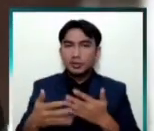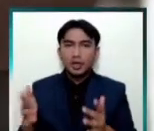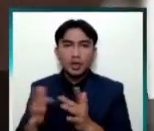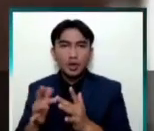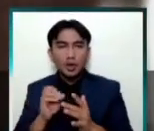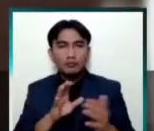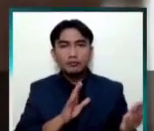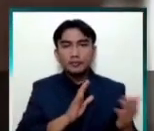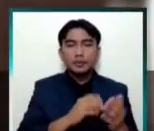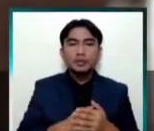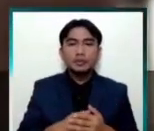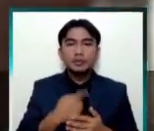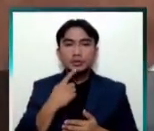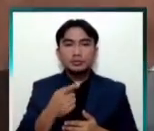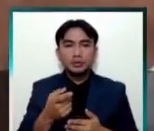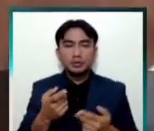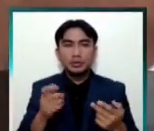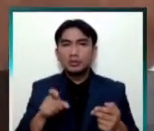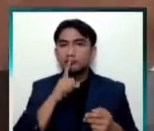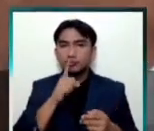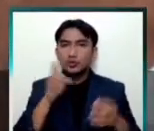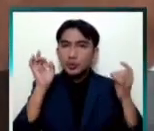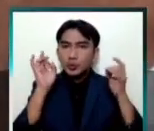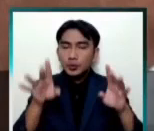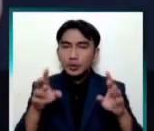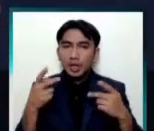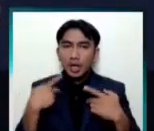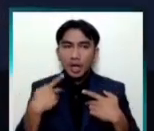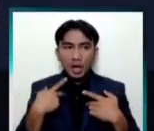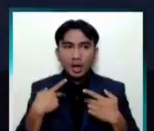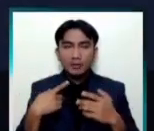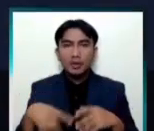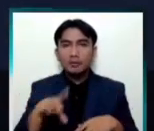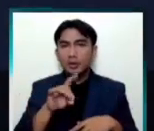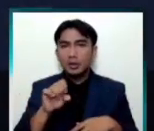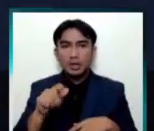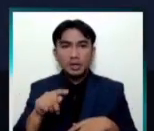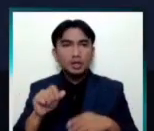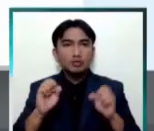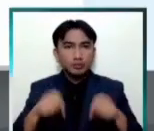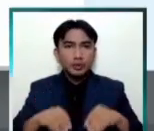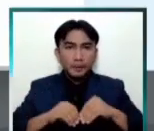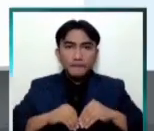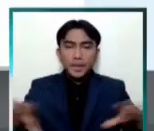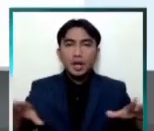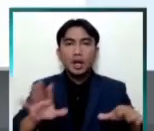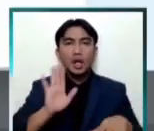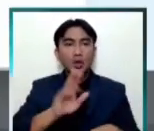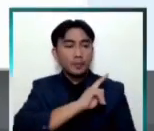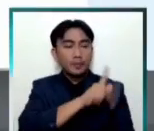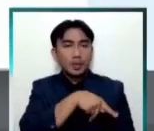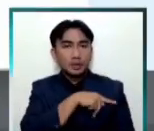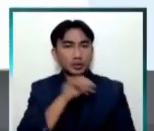Justice Marvick Leone, napakadelikado na merong data provider na maaaring nag-leak, nagbenta o sadyang hindi naging maingat